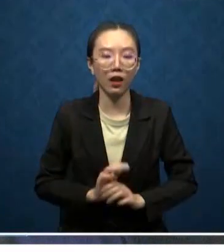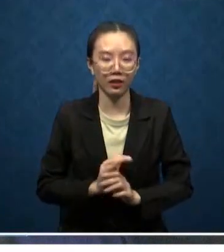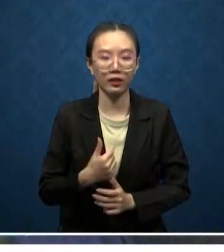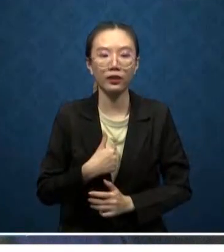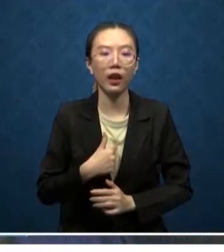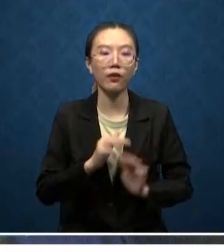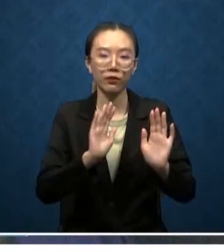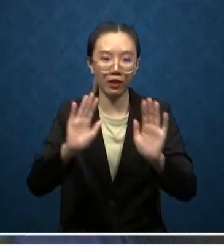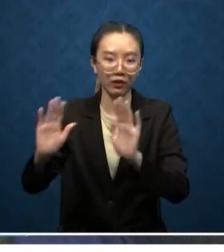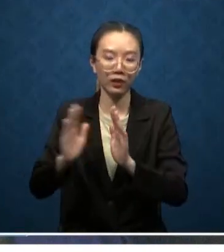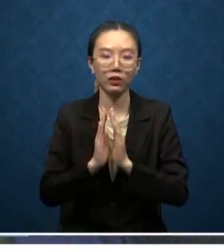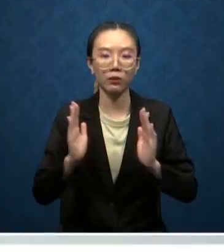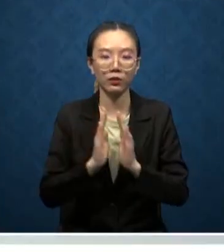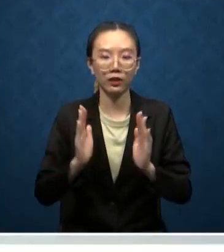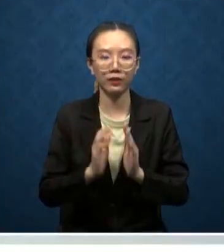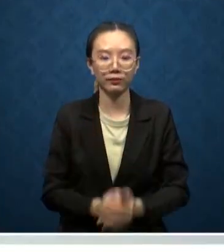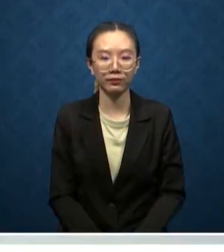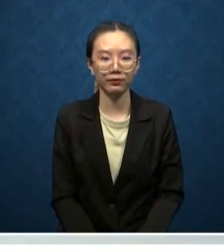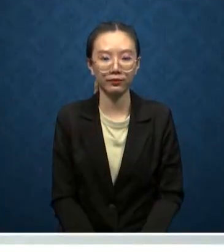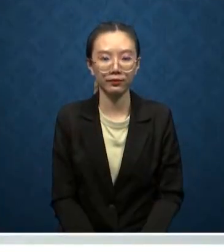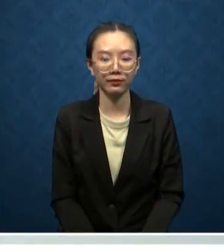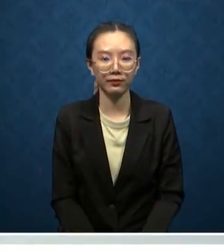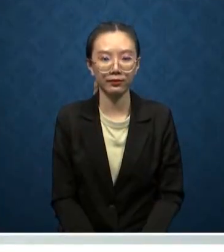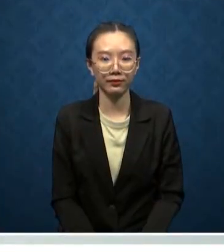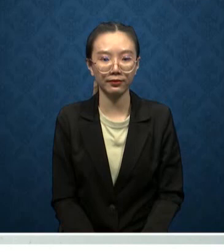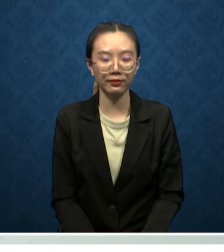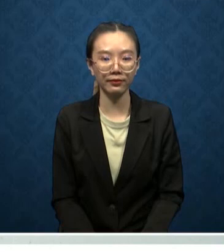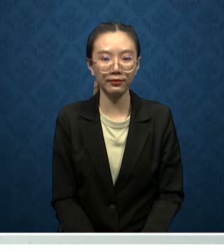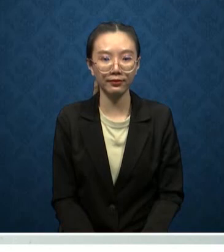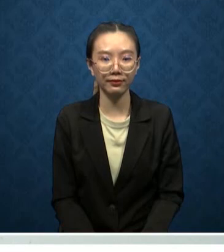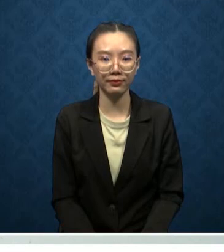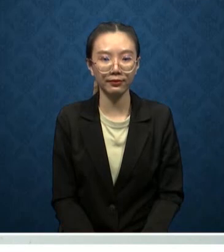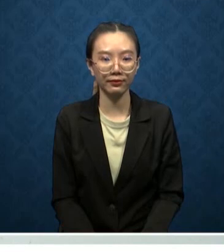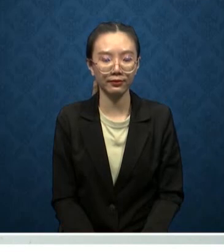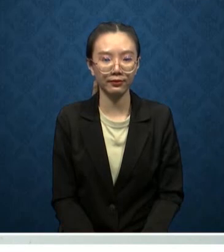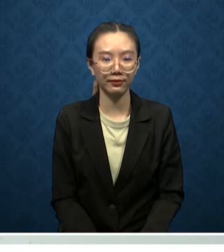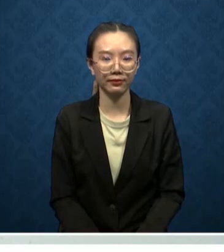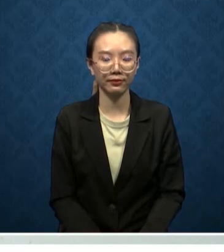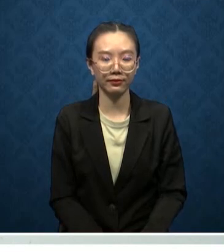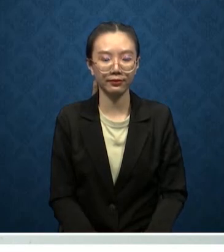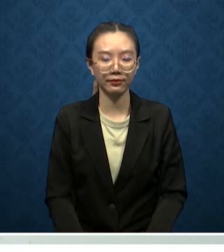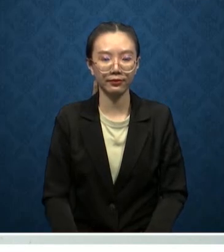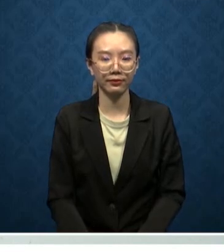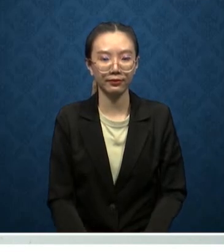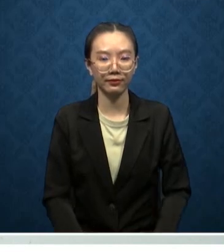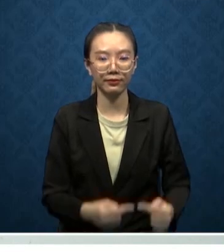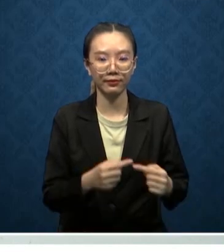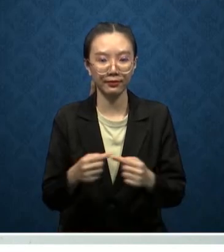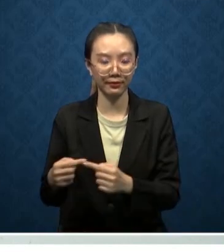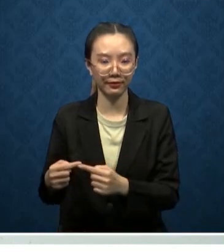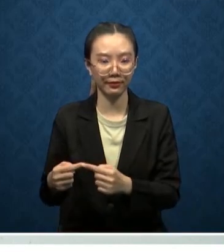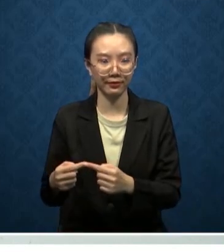เท่านี้นะคะขอบพระคุณค่ะขอบคุณท่านฉวีรัตน์เกษตรสุนทรครับต่อไปขอเชิญท่าน